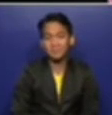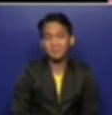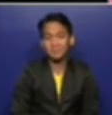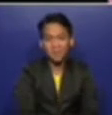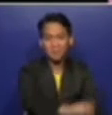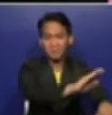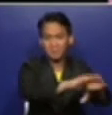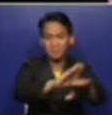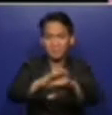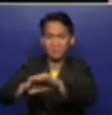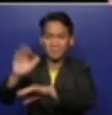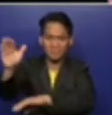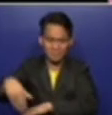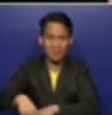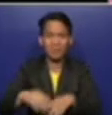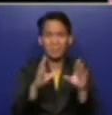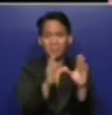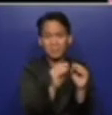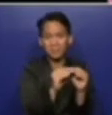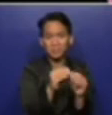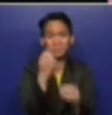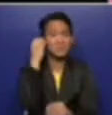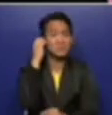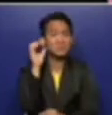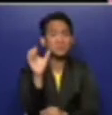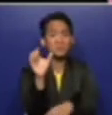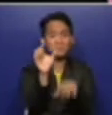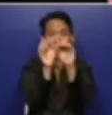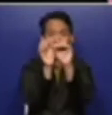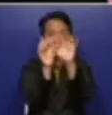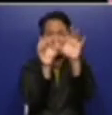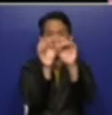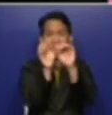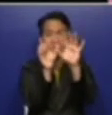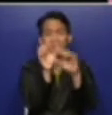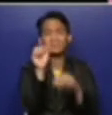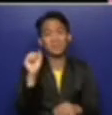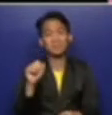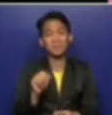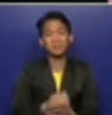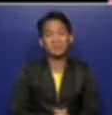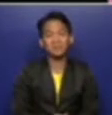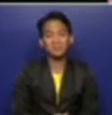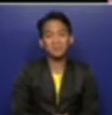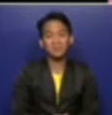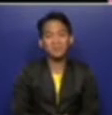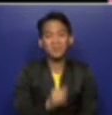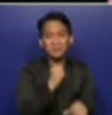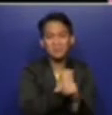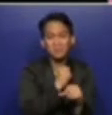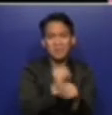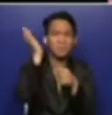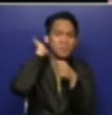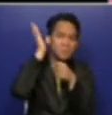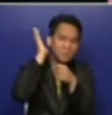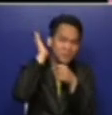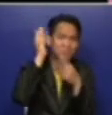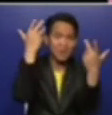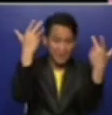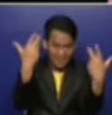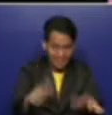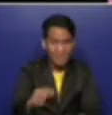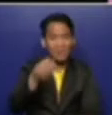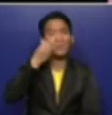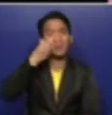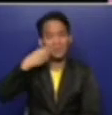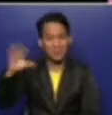ราเรียกว่าแฟลชม็อบมาทำภารกิจแล้วก็กลับไป มาทำภารกิจก็กลับไปที่อนุสาวรีย์ประช